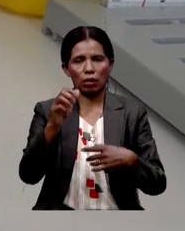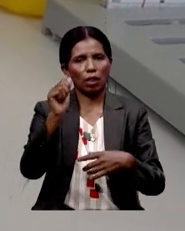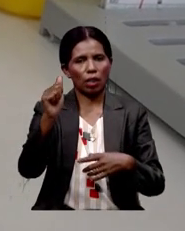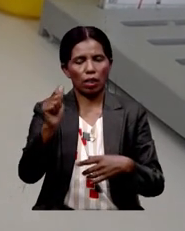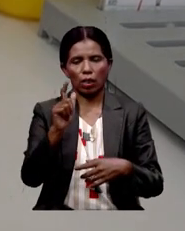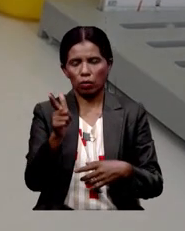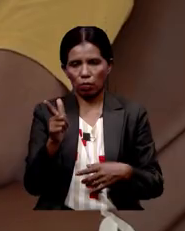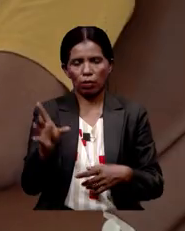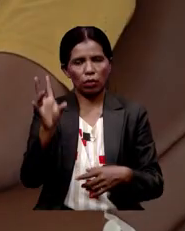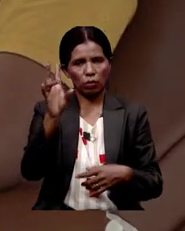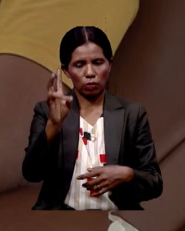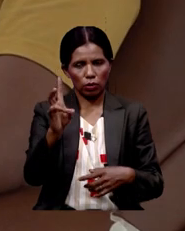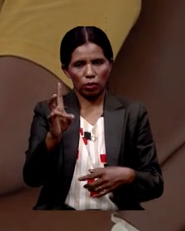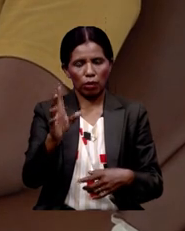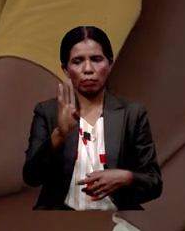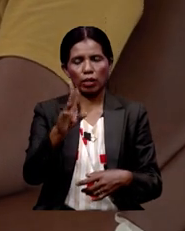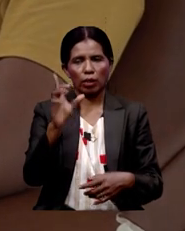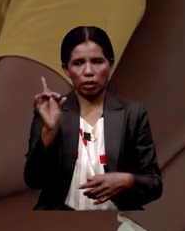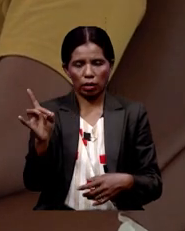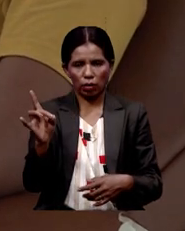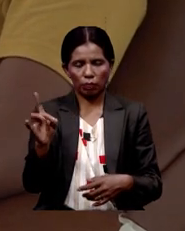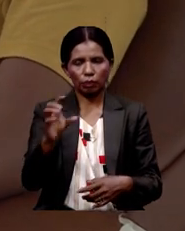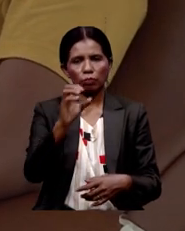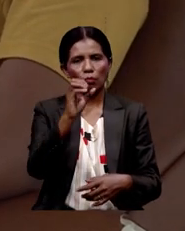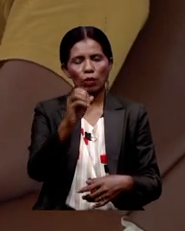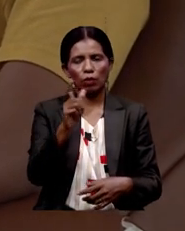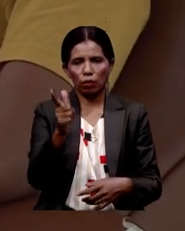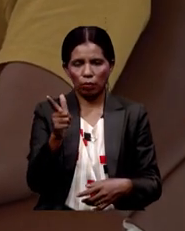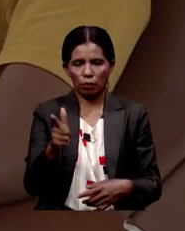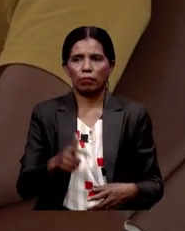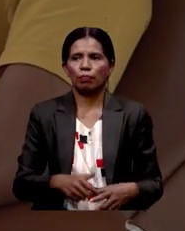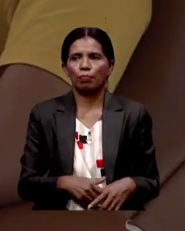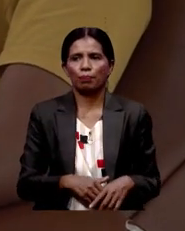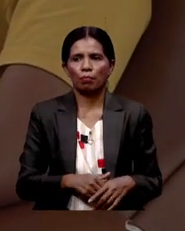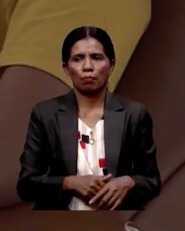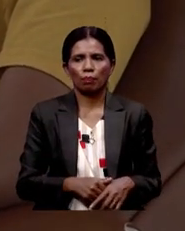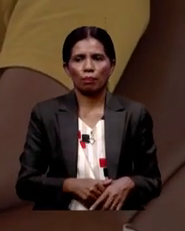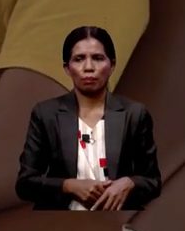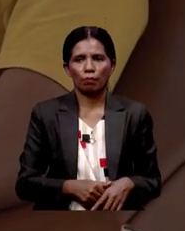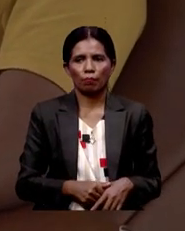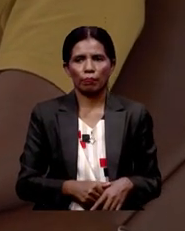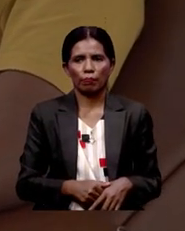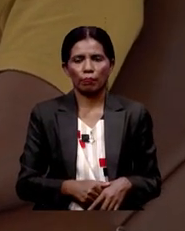ruanulu resin hitu B hitu nomos O ruanulu Selina Lopes, Tomás Soares, Ziemen.